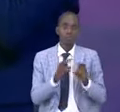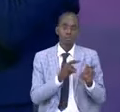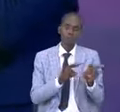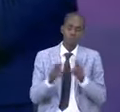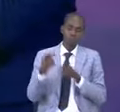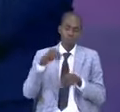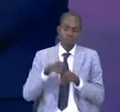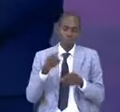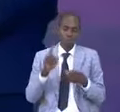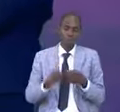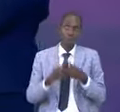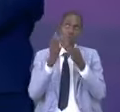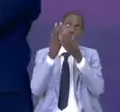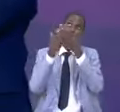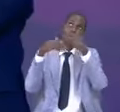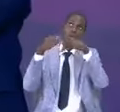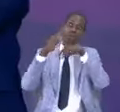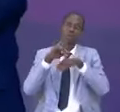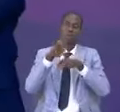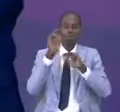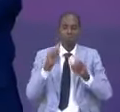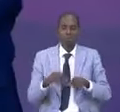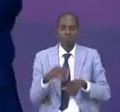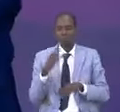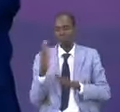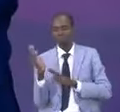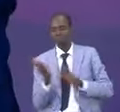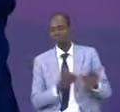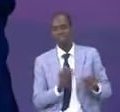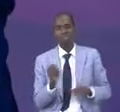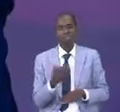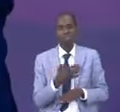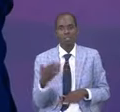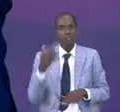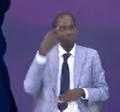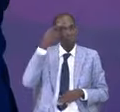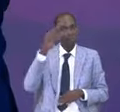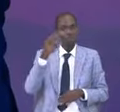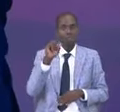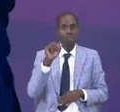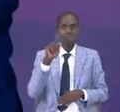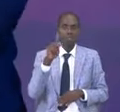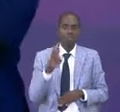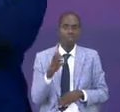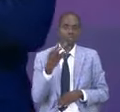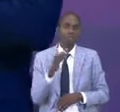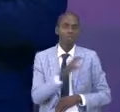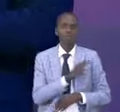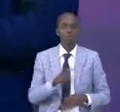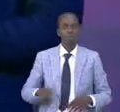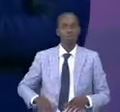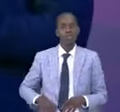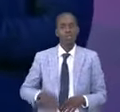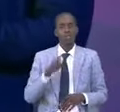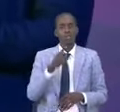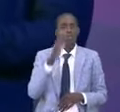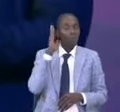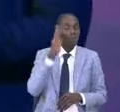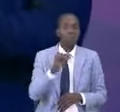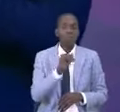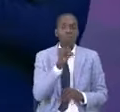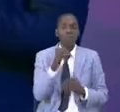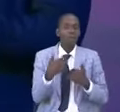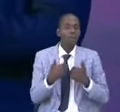abandonner toute chose à cause de Christ vous n'allez pas avoir